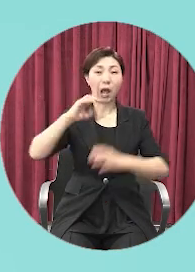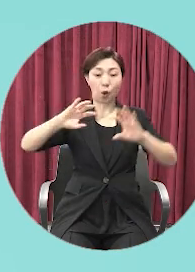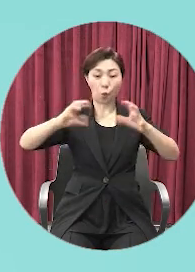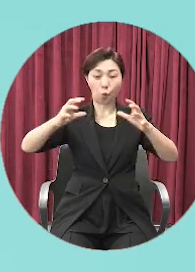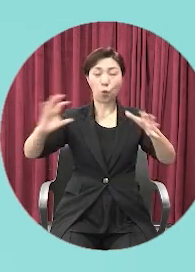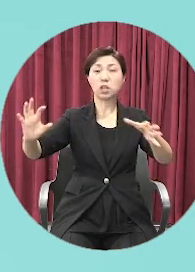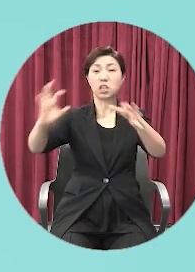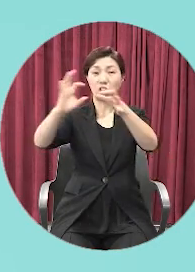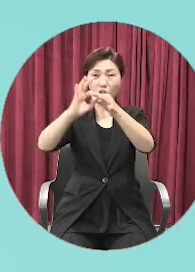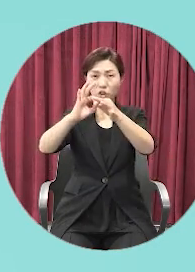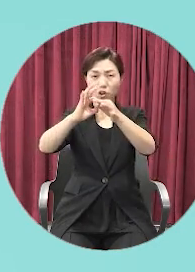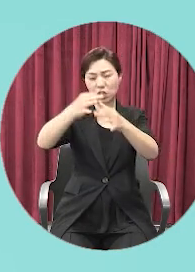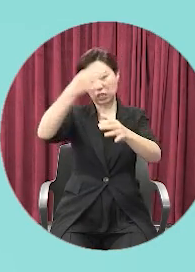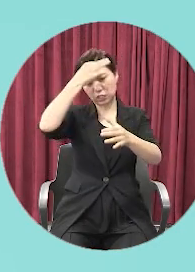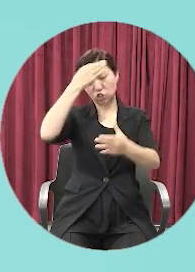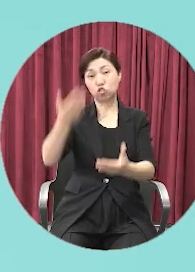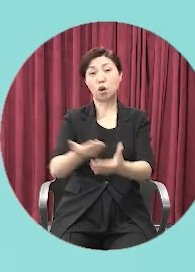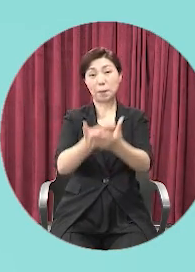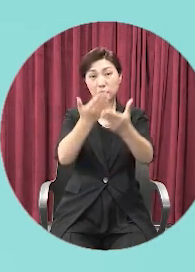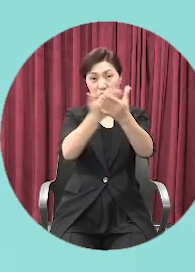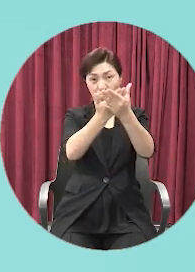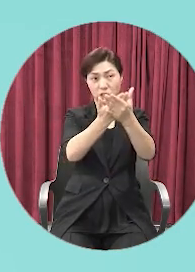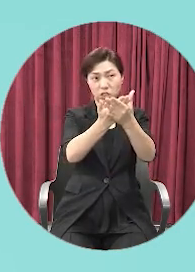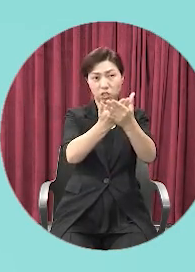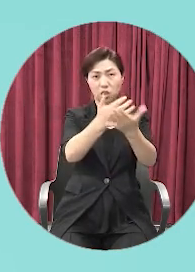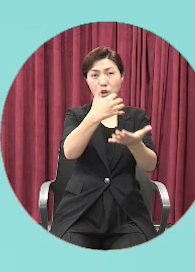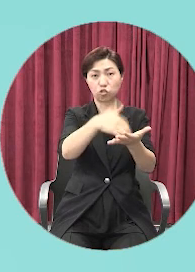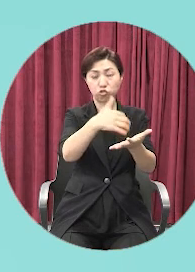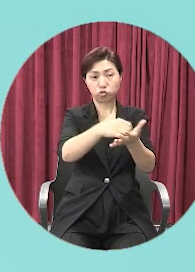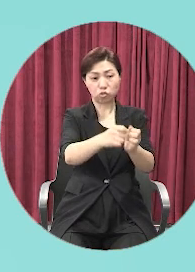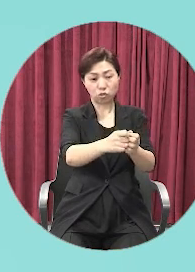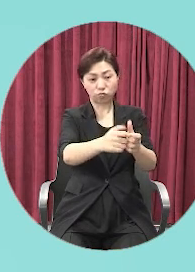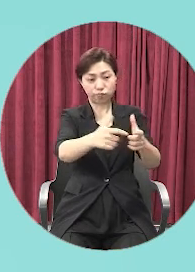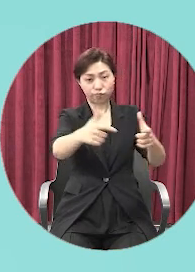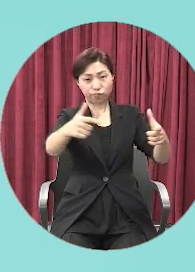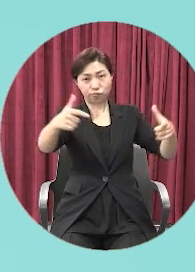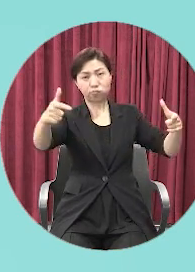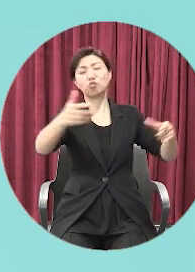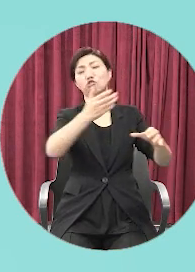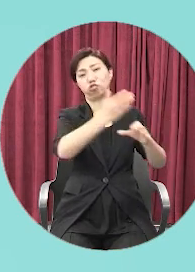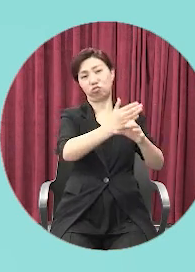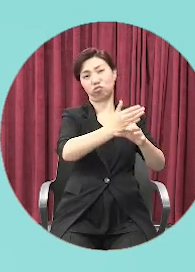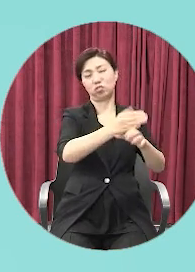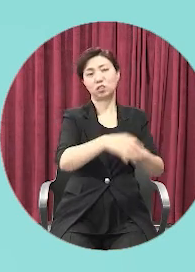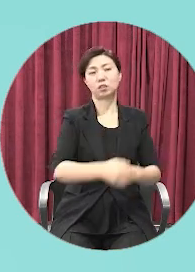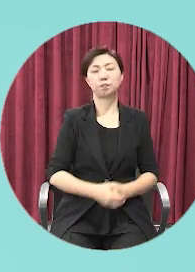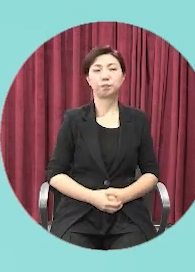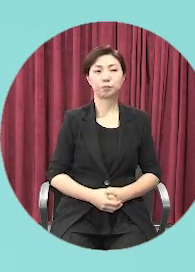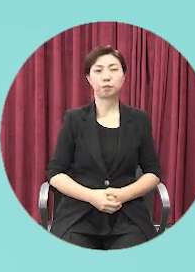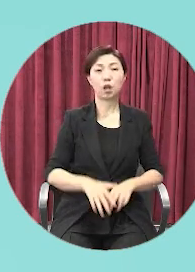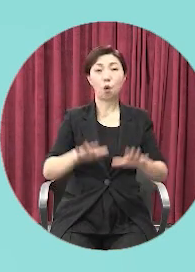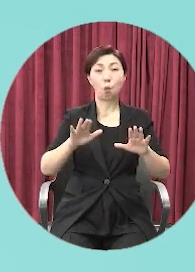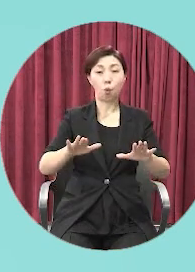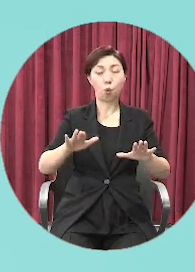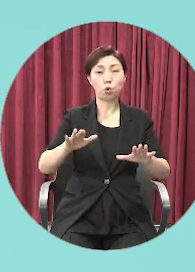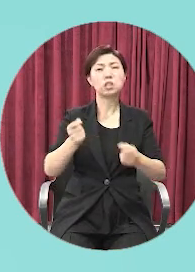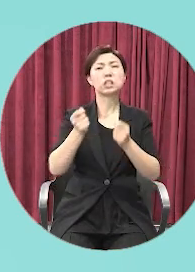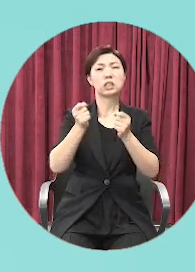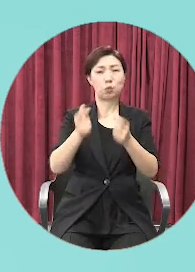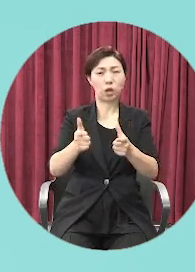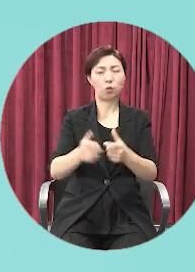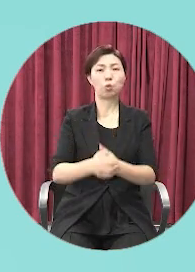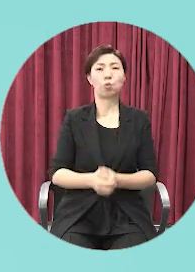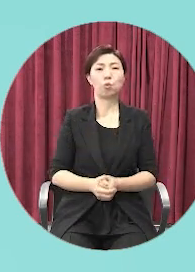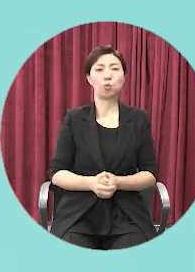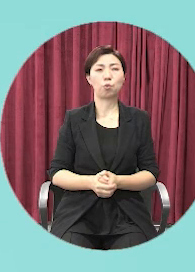진보 이러한 부분들이 양쪽으로 가고 있다고 생각을 합니다. 이번에 어떤 기회가 다시